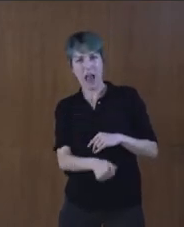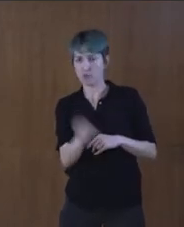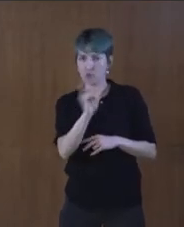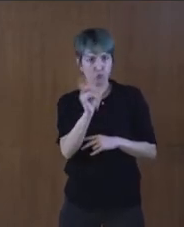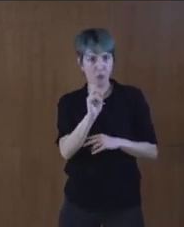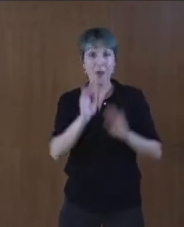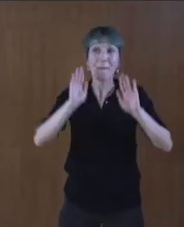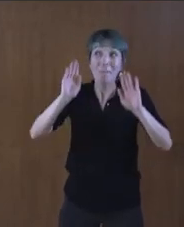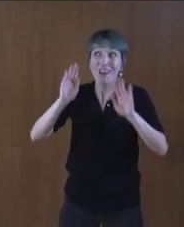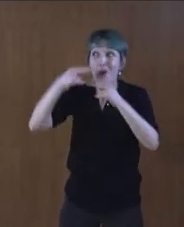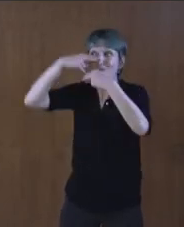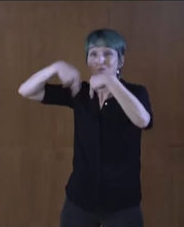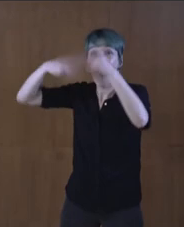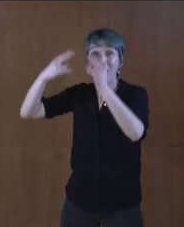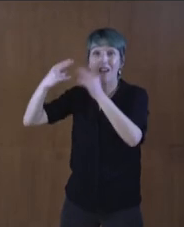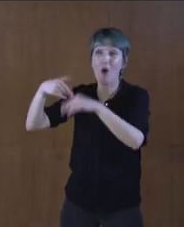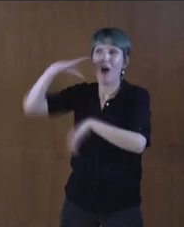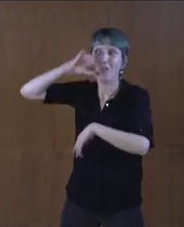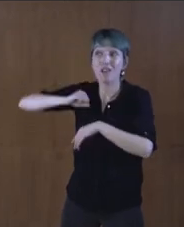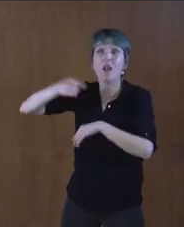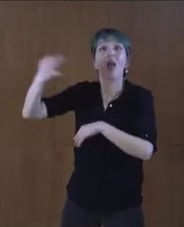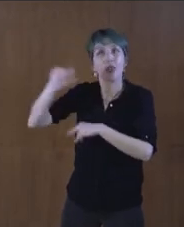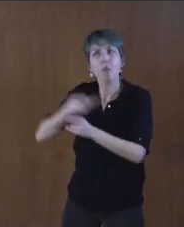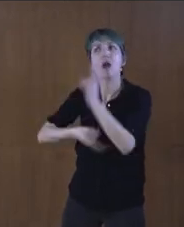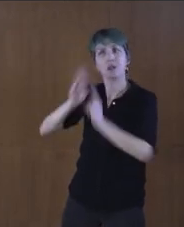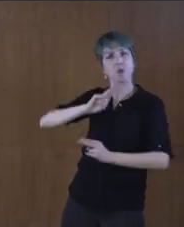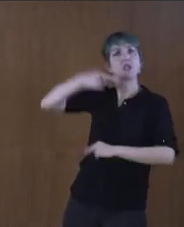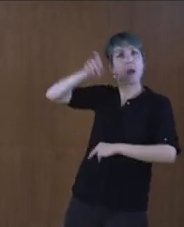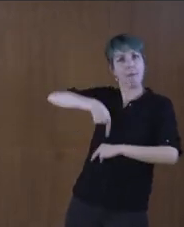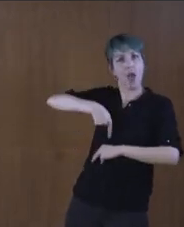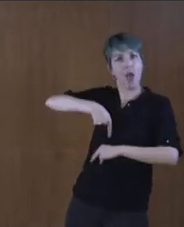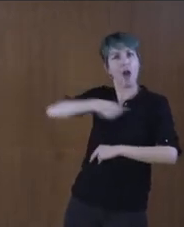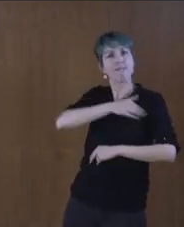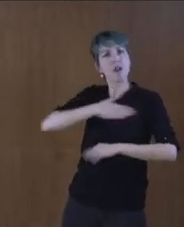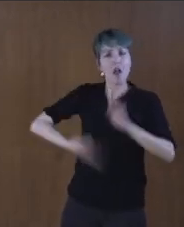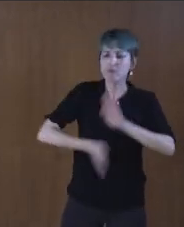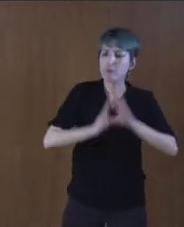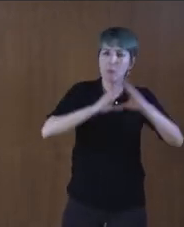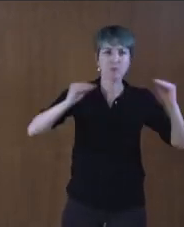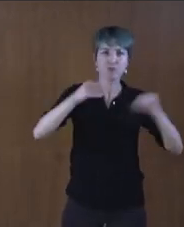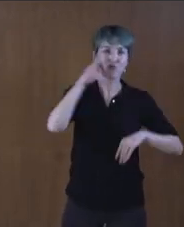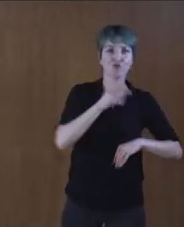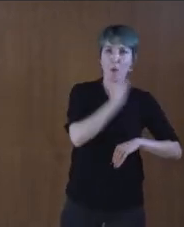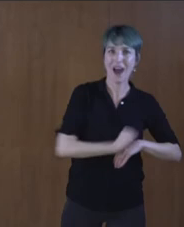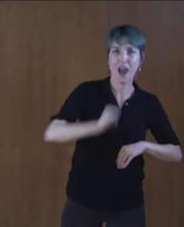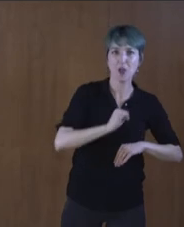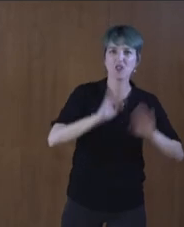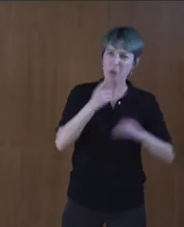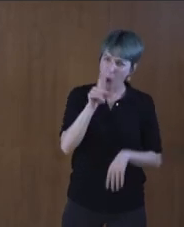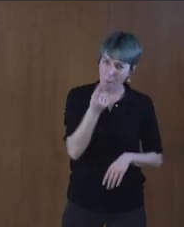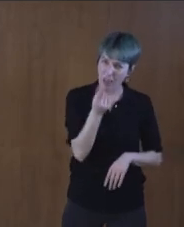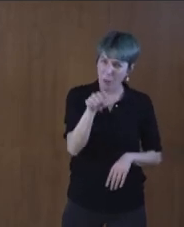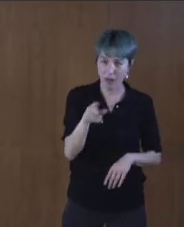respondre i no pretendre mantenir una universitat de primera a preu de saldo. Avui no és el meu